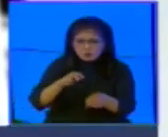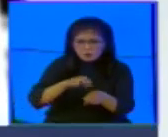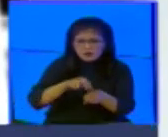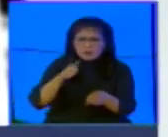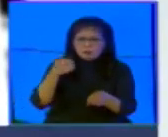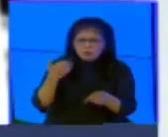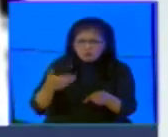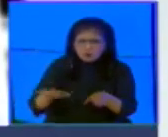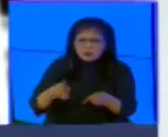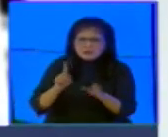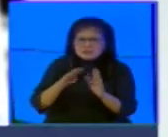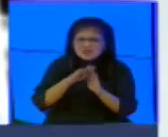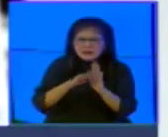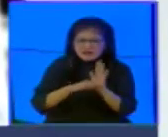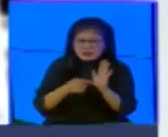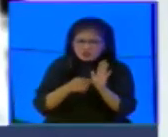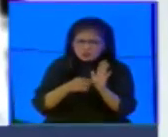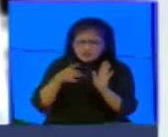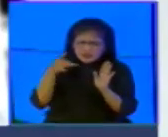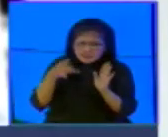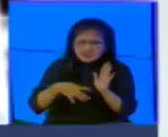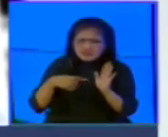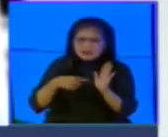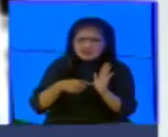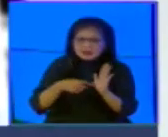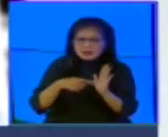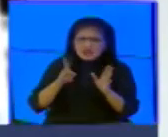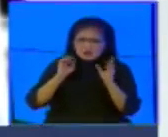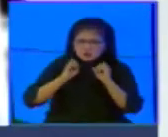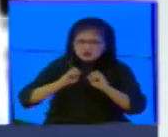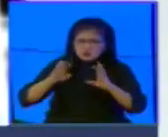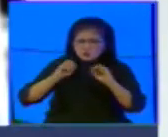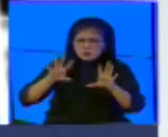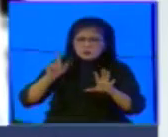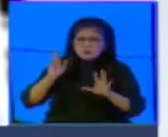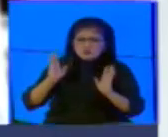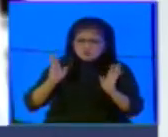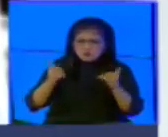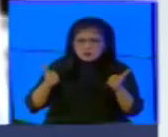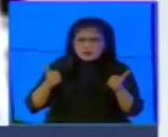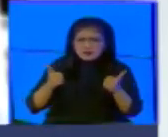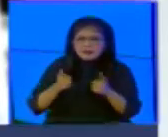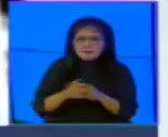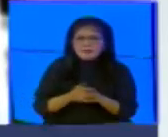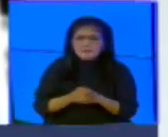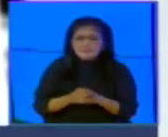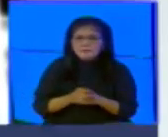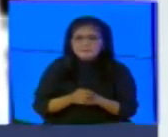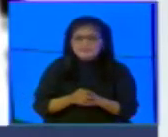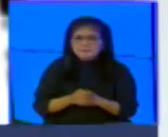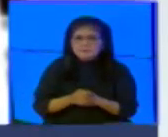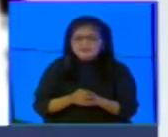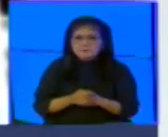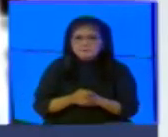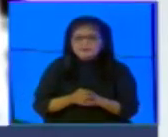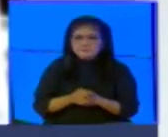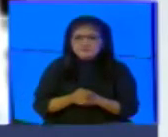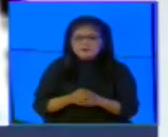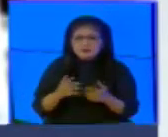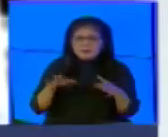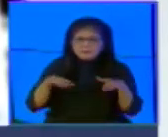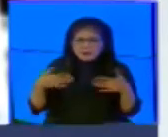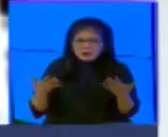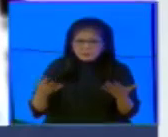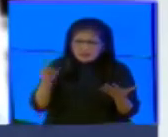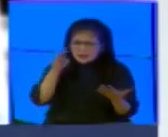persyaratan yang ditetapkan itu sudah disampaikan di dalam ketentuan-ketentuannya, ya. Dan tadi juga sudah disampaikan bagaimana mengawasi ini,